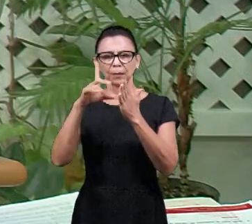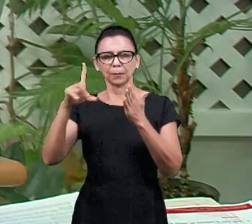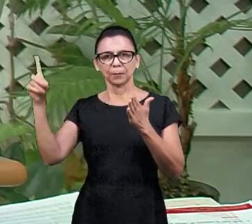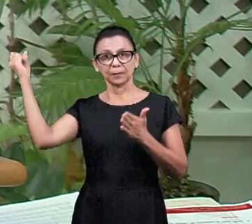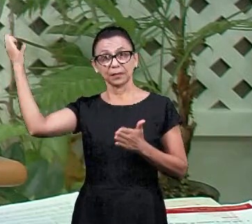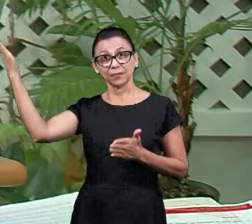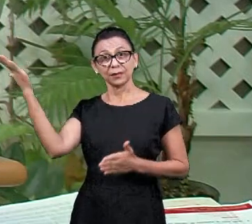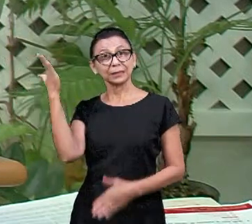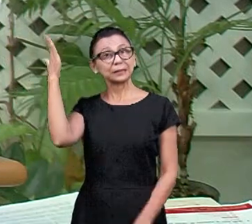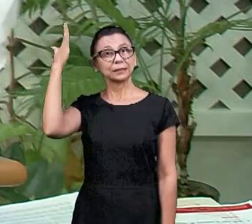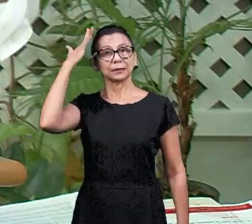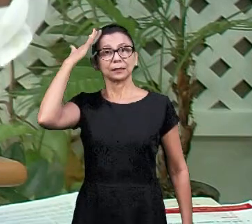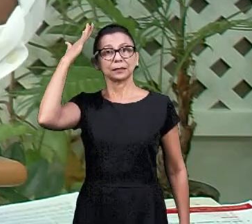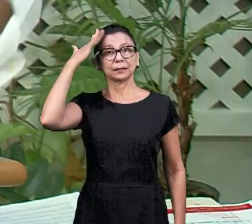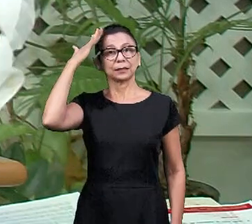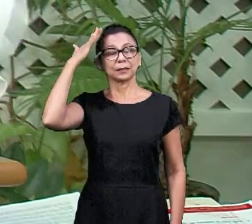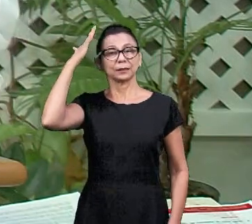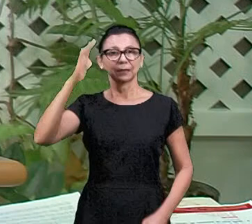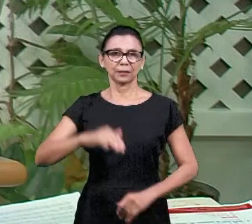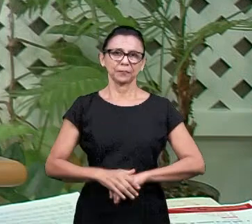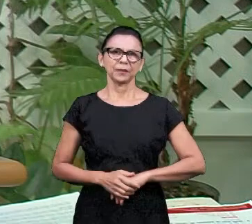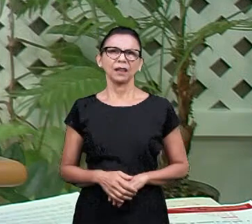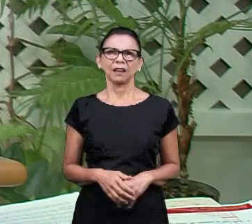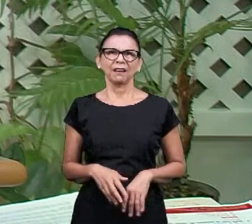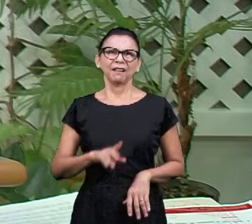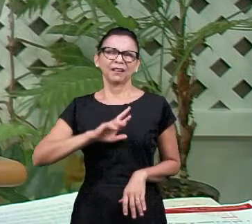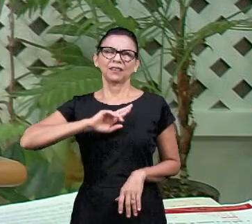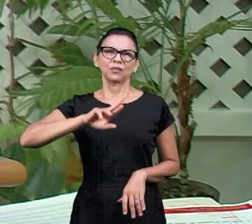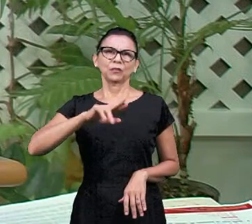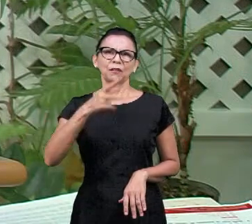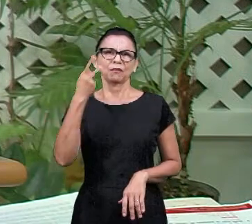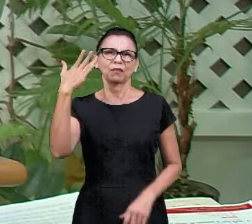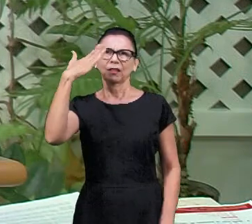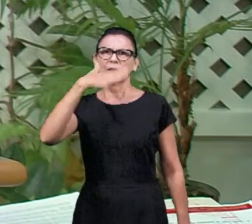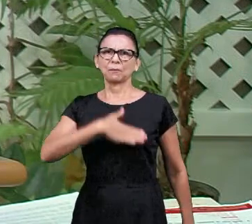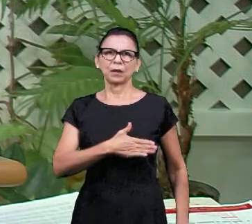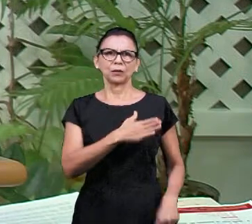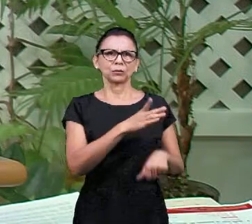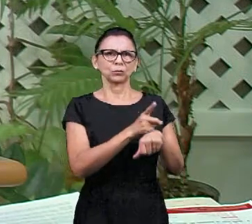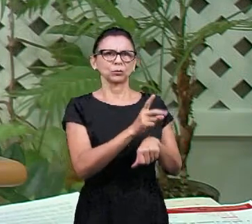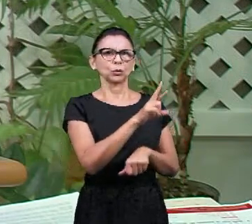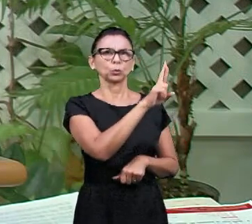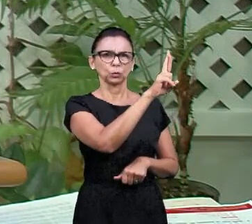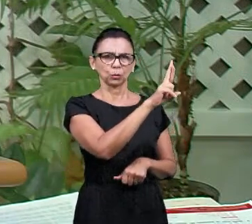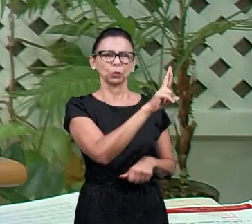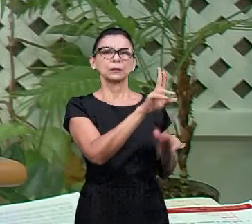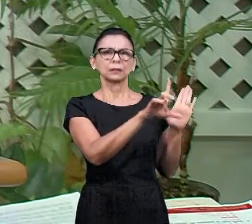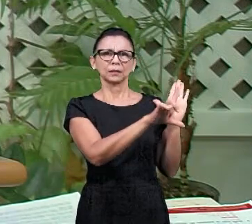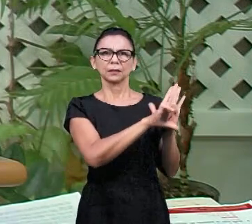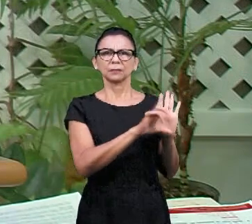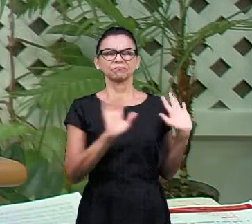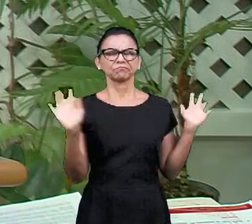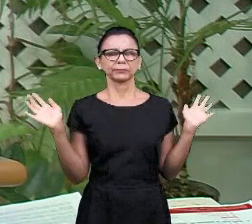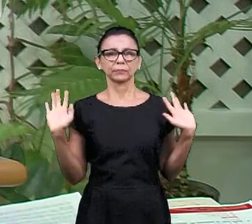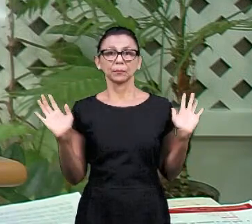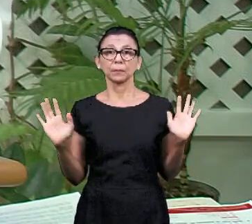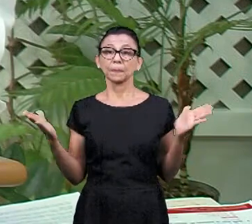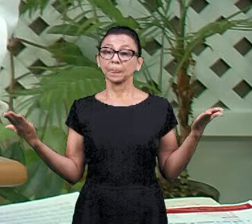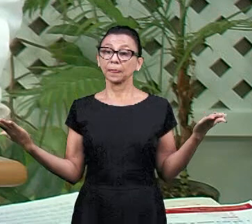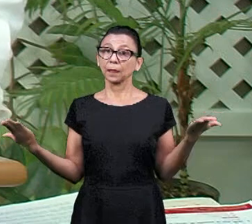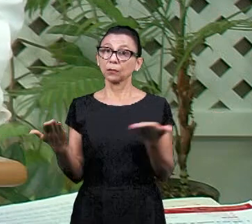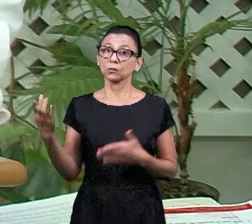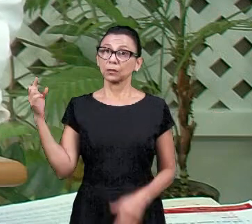parole révélée. Ce n'est pas parler mauvais docteur de la loi, ce n'est pas parler mauvais de A, de B, mais nous sommes en train de